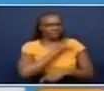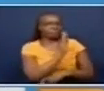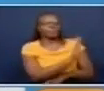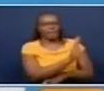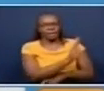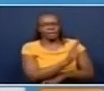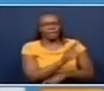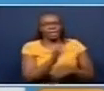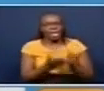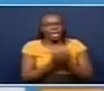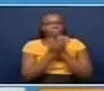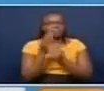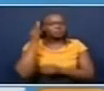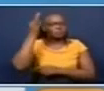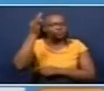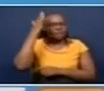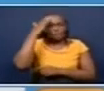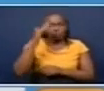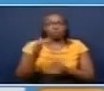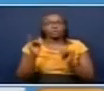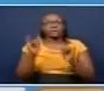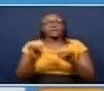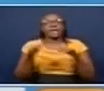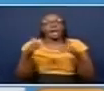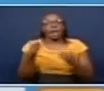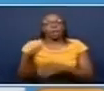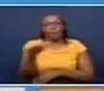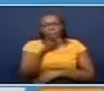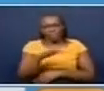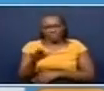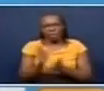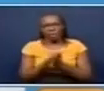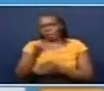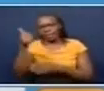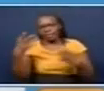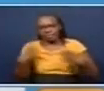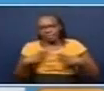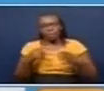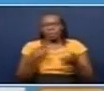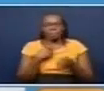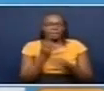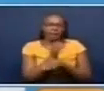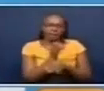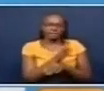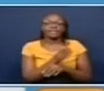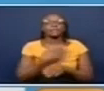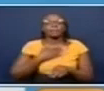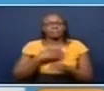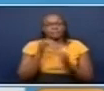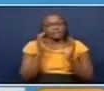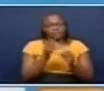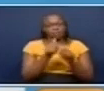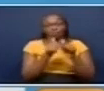ya kukaa katika dunia hii Mungu ametupatia. Kwa hivyo ninawaambia masomo, yule